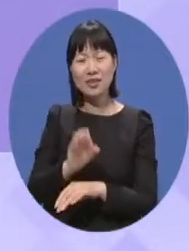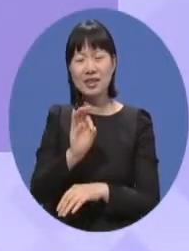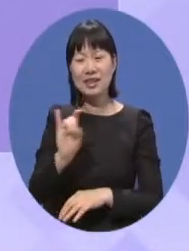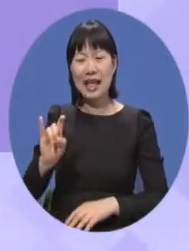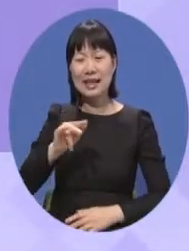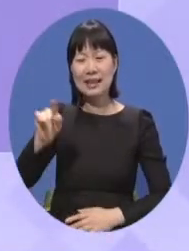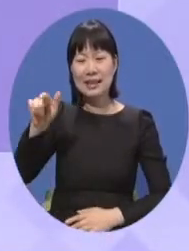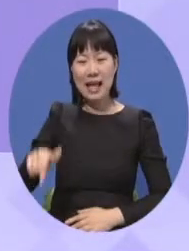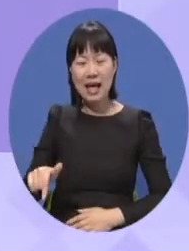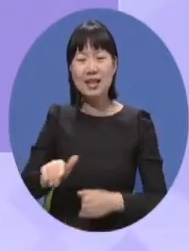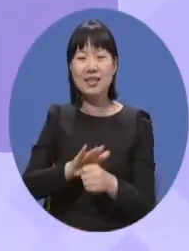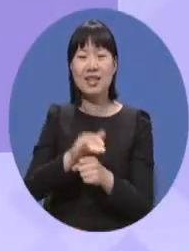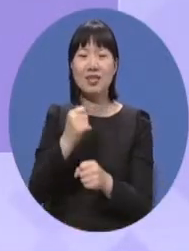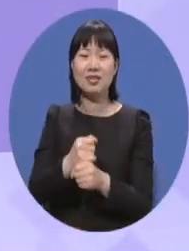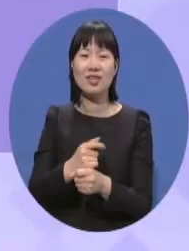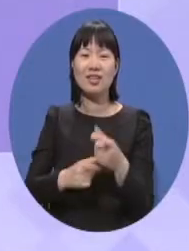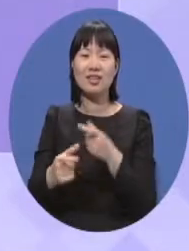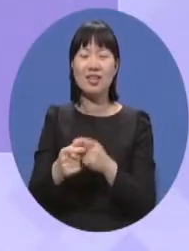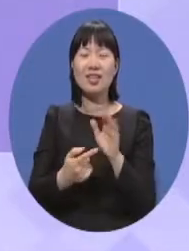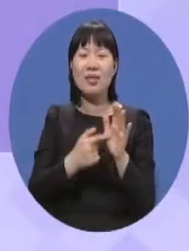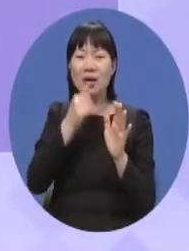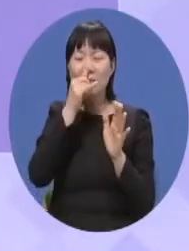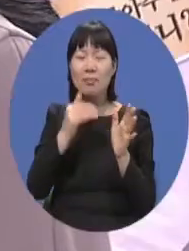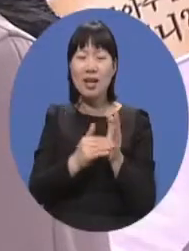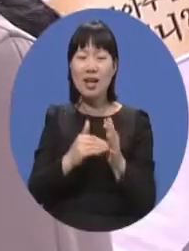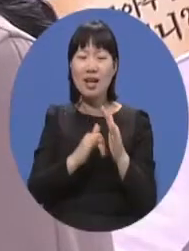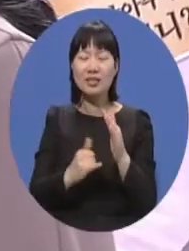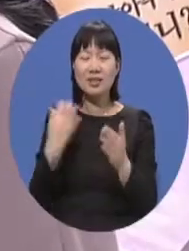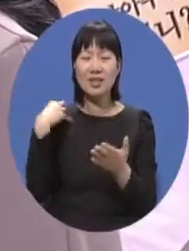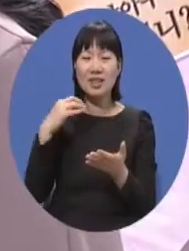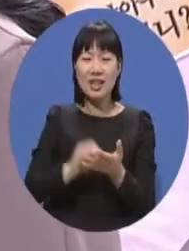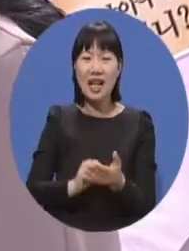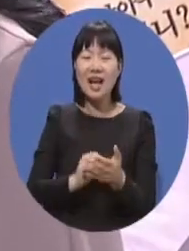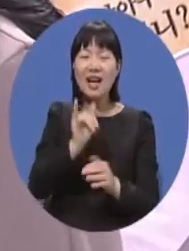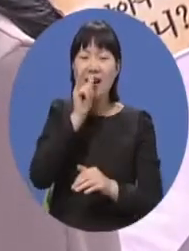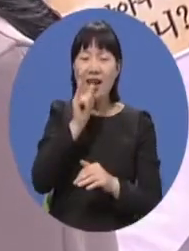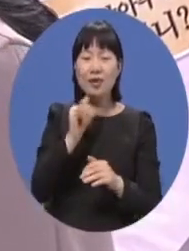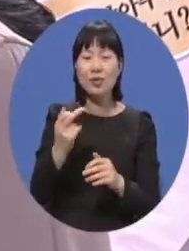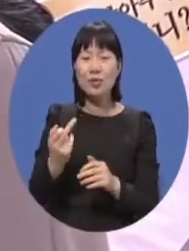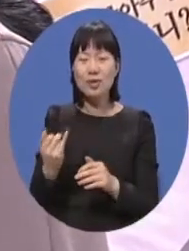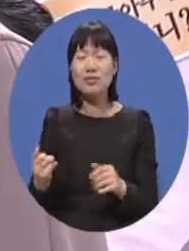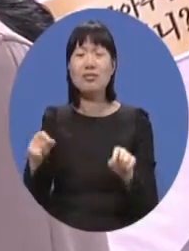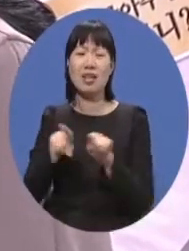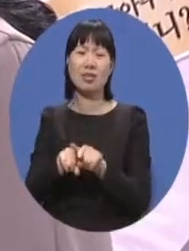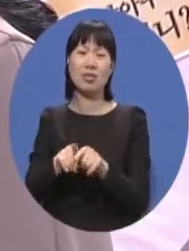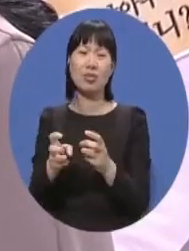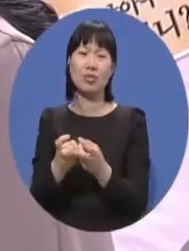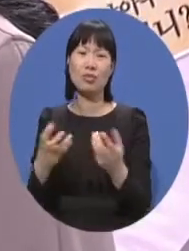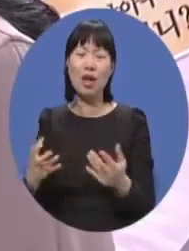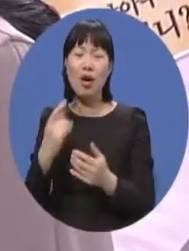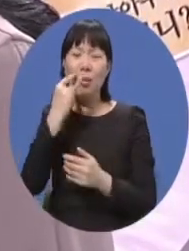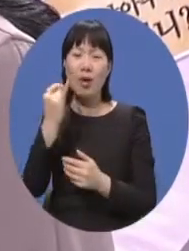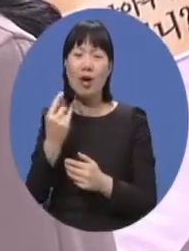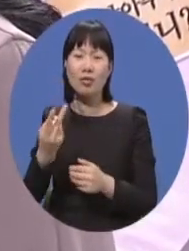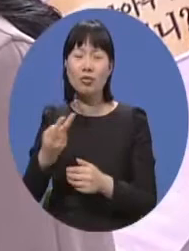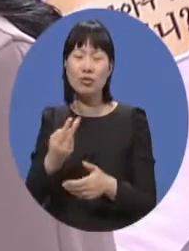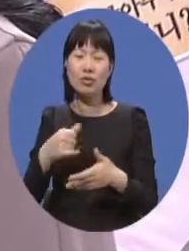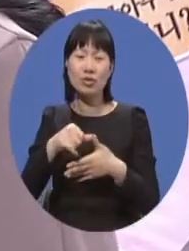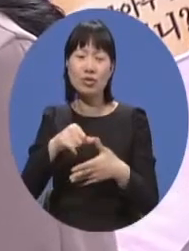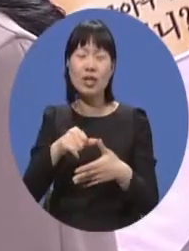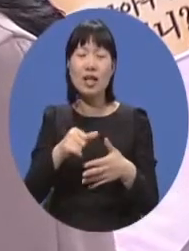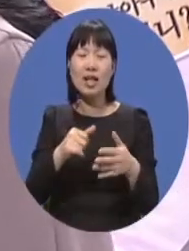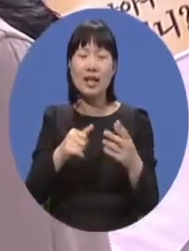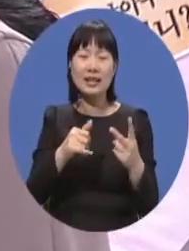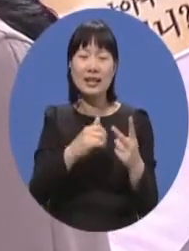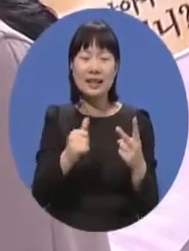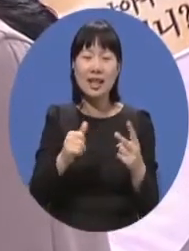또 이제 가족의 이야기로 돌아가게 되는데요. 동생도 항상 이제 끼어들 수밖에 없어요. 왜냐하면 엄마랑 둘이 건우의 이자 관계에서